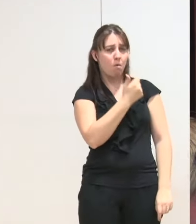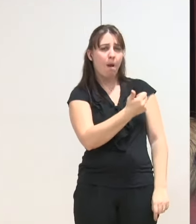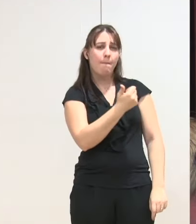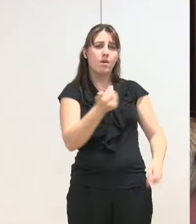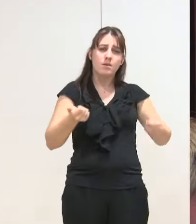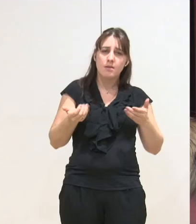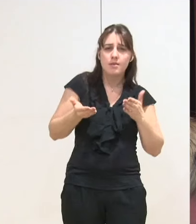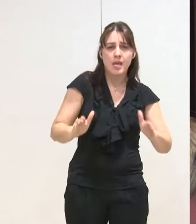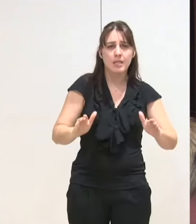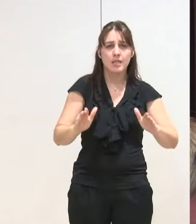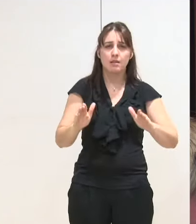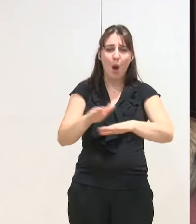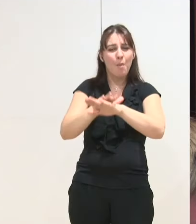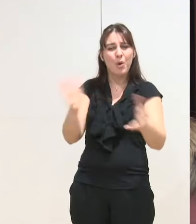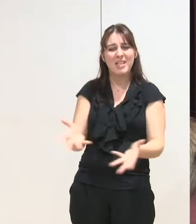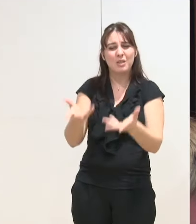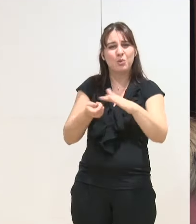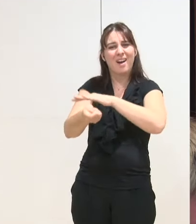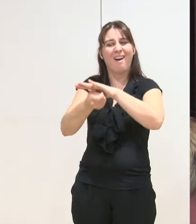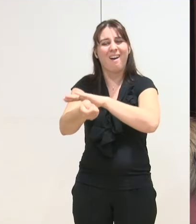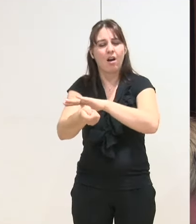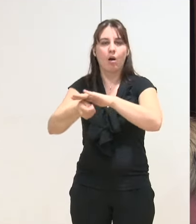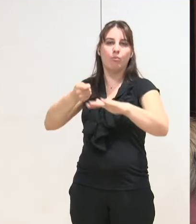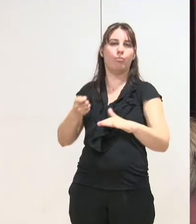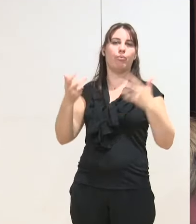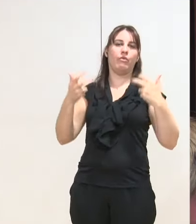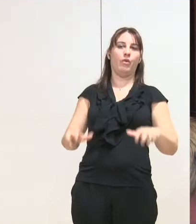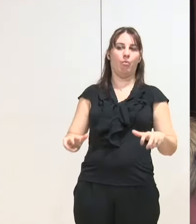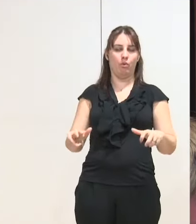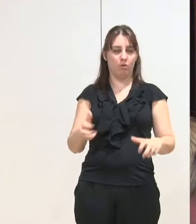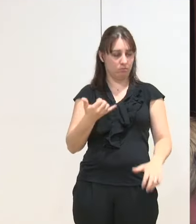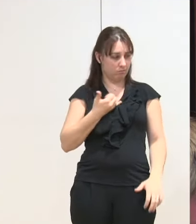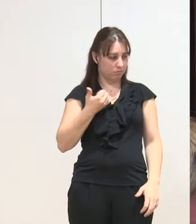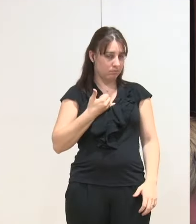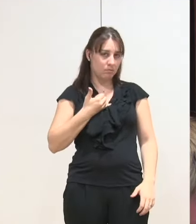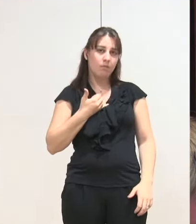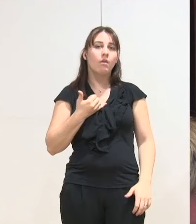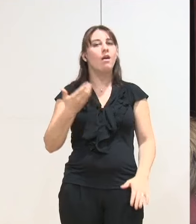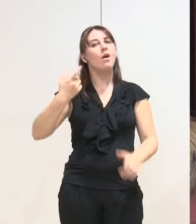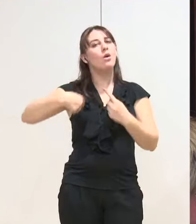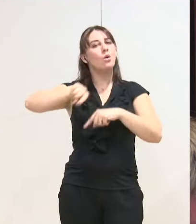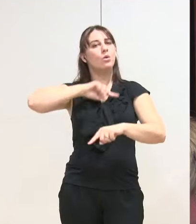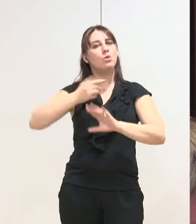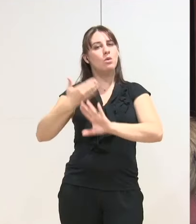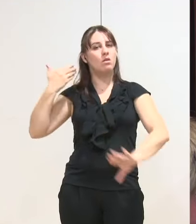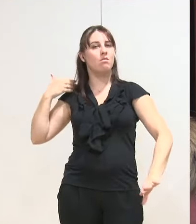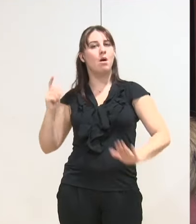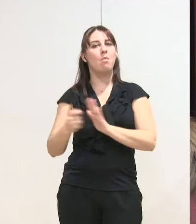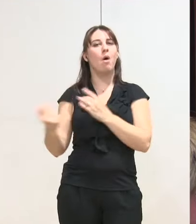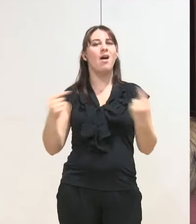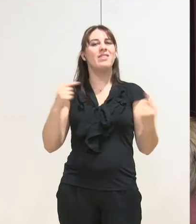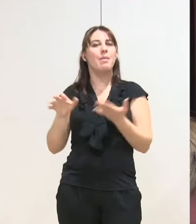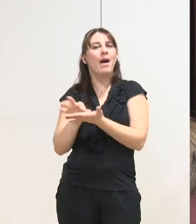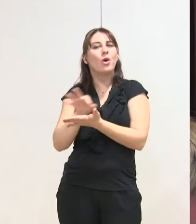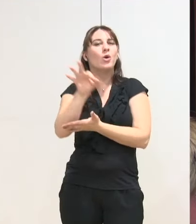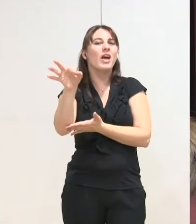décidé de mettre fin à cette politique de soutien continue et renforcé cela ne nous fait oublier ni ce que nous vous avions dit au moment du débat d'orientation